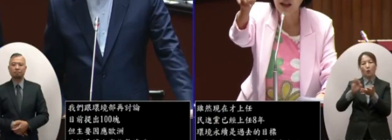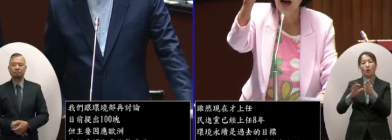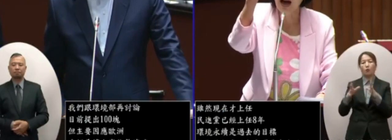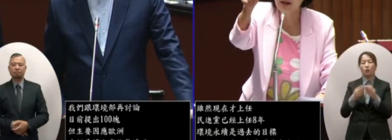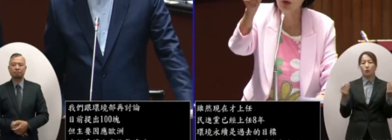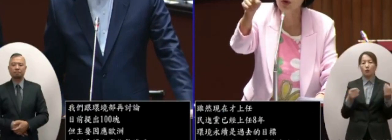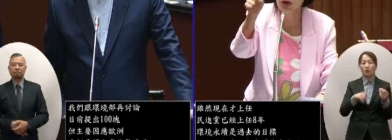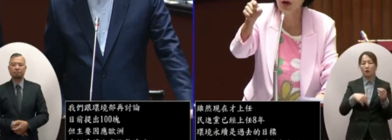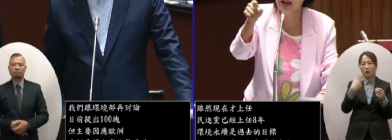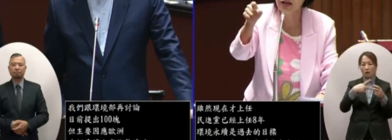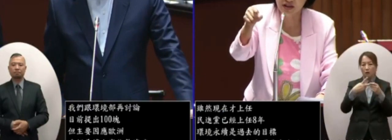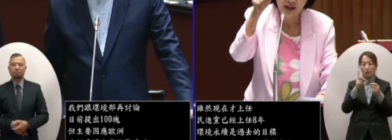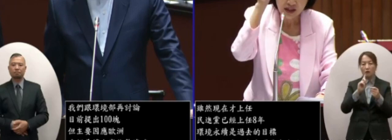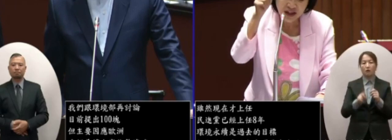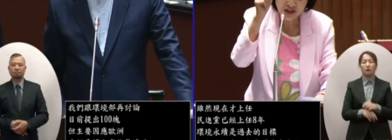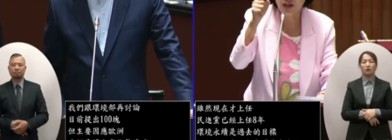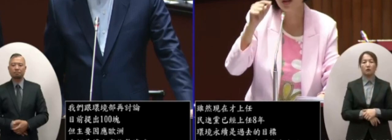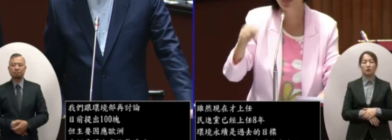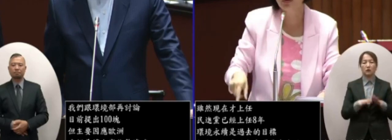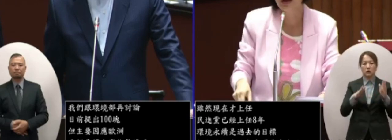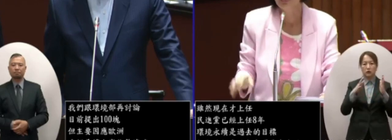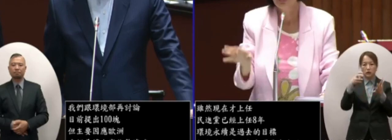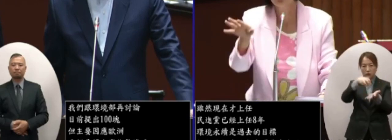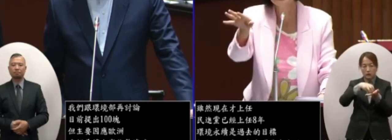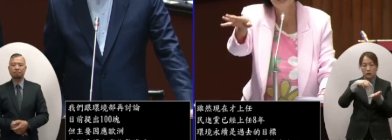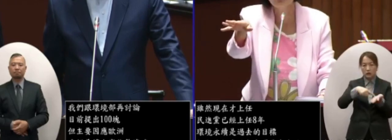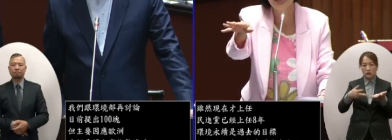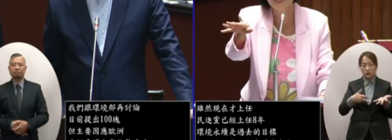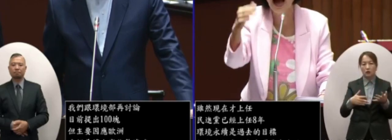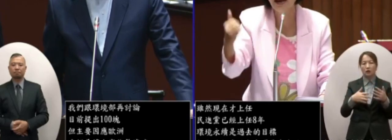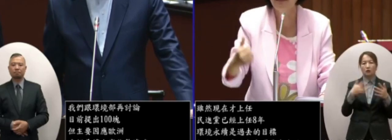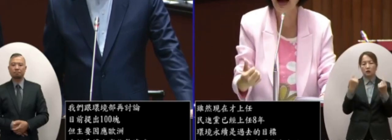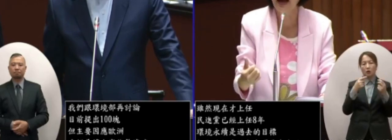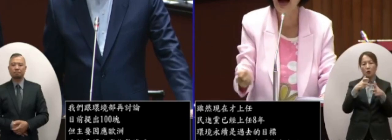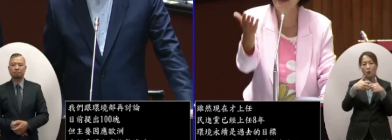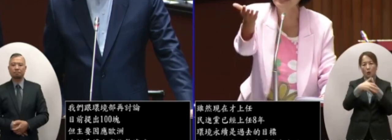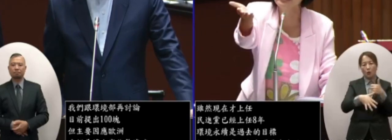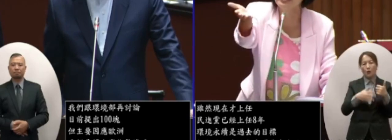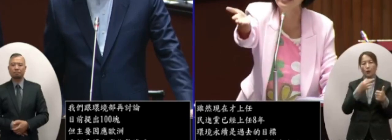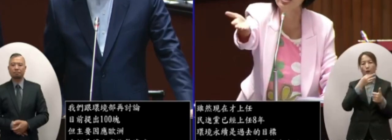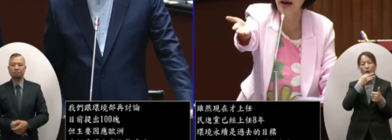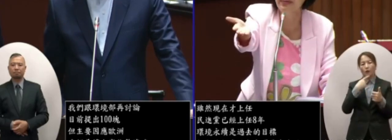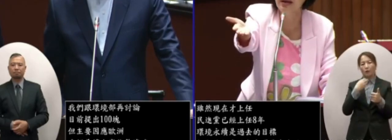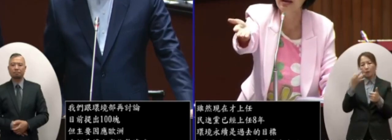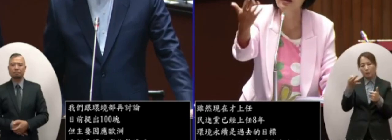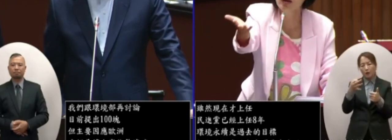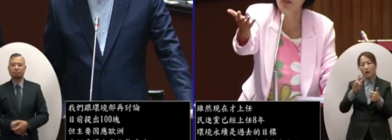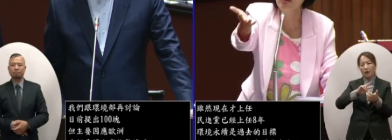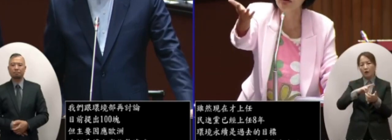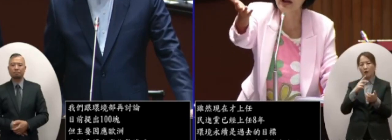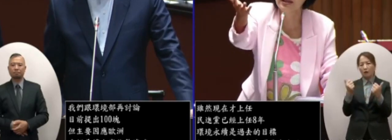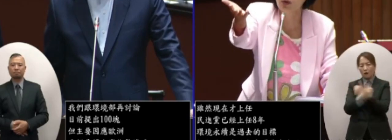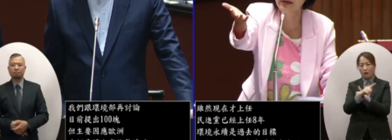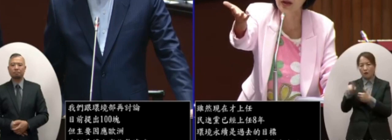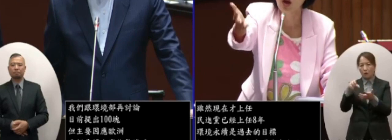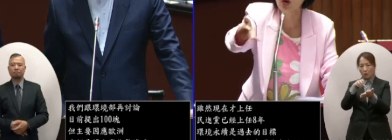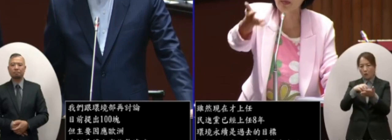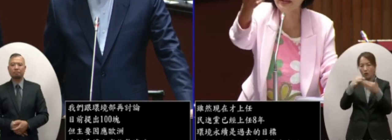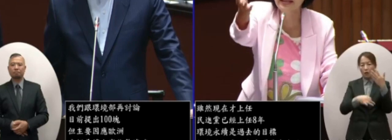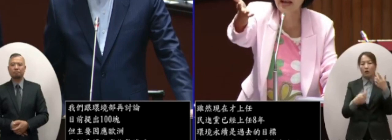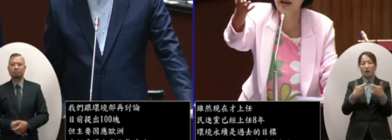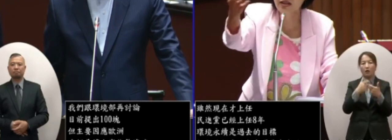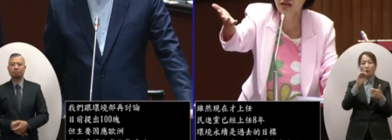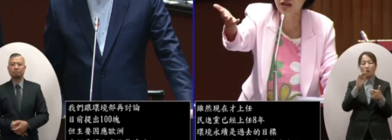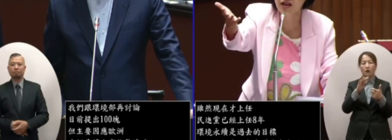最重要的是认证的部分，很多下游厂商他很怕他买到的替代的产品到底有没有符合这个规定，有没有第三方认